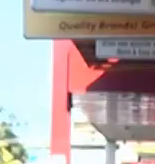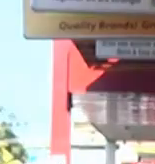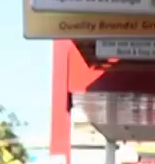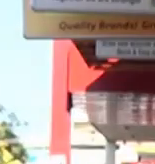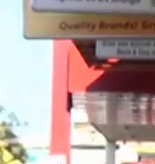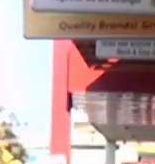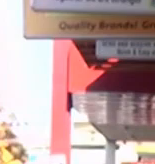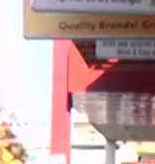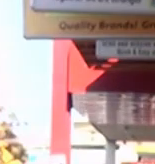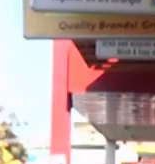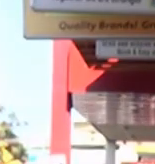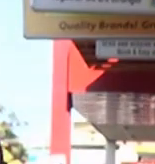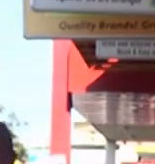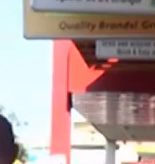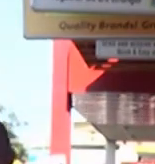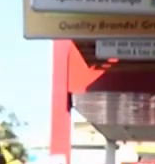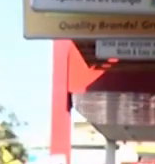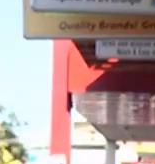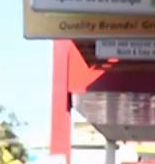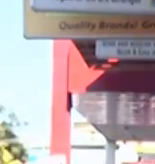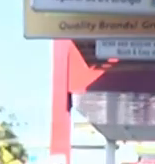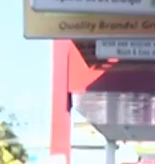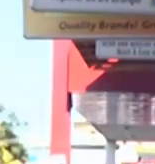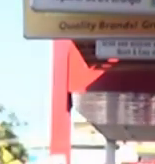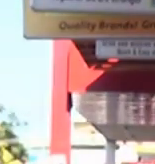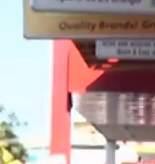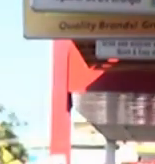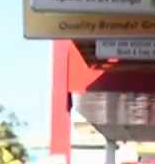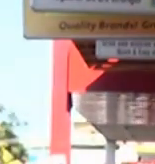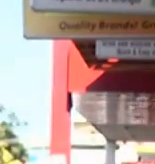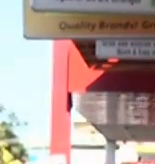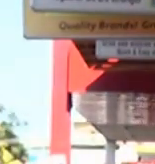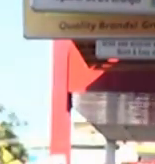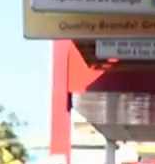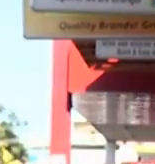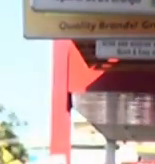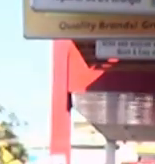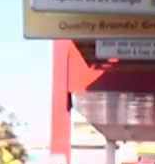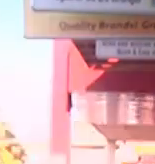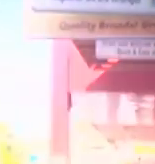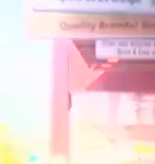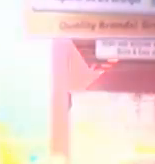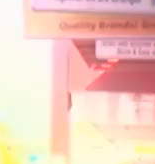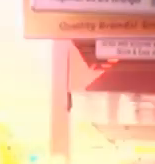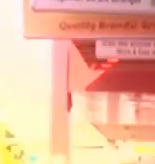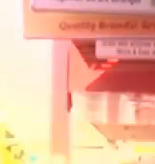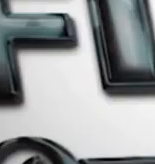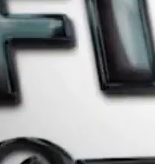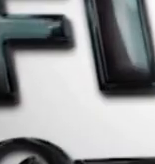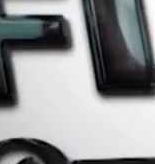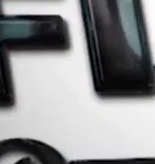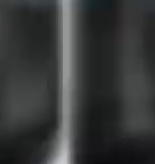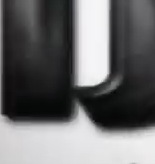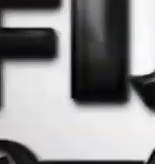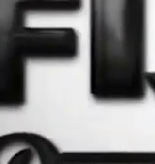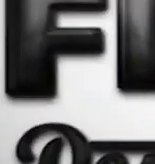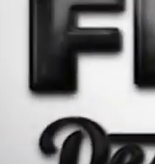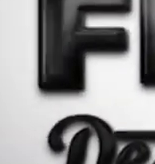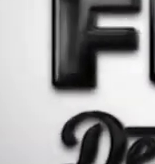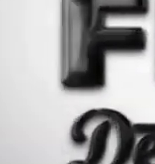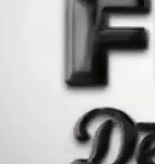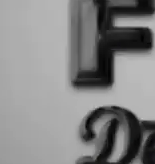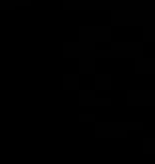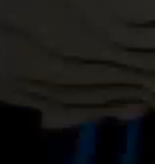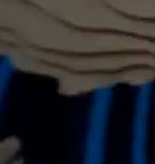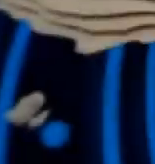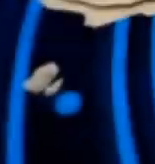Baik tu dia jadi mereka tahu Radio Fiji बहुत Radio Fiji रोज सुनता हूँ. Radio Fiji 2 देश